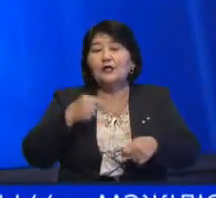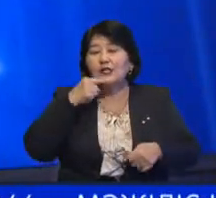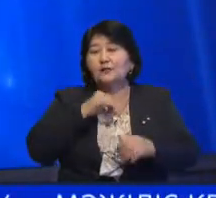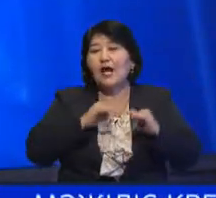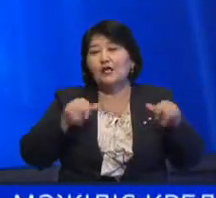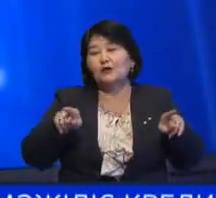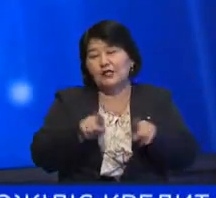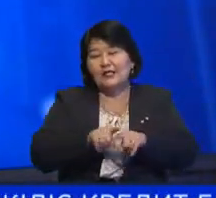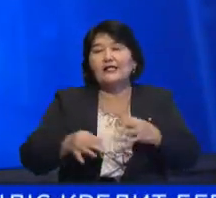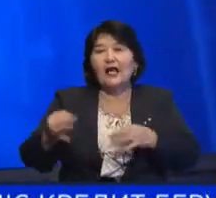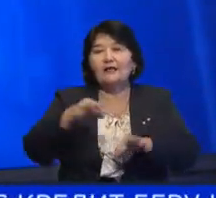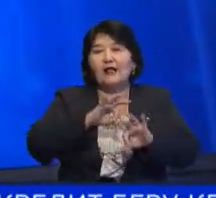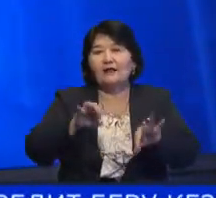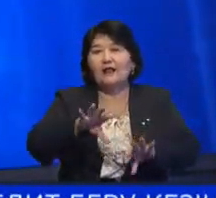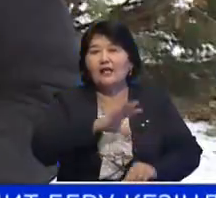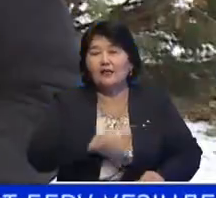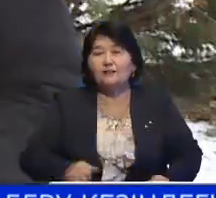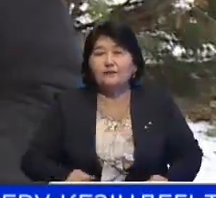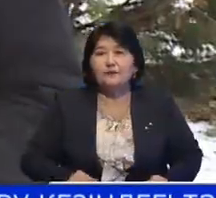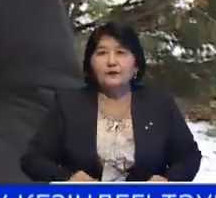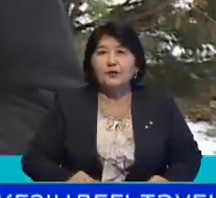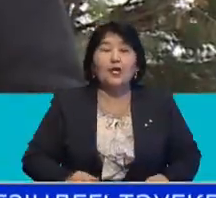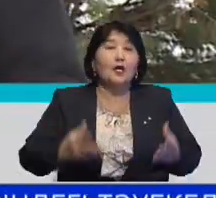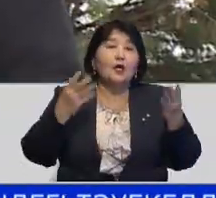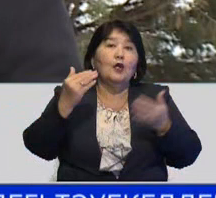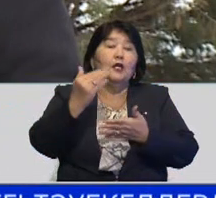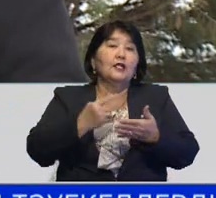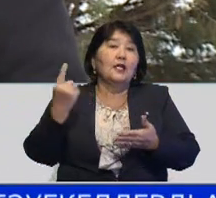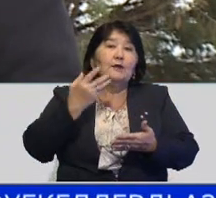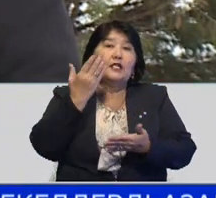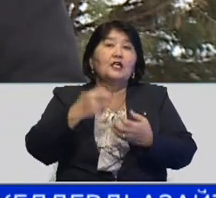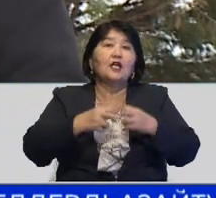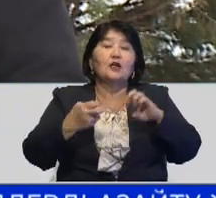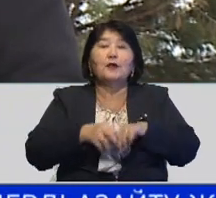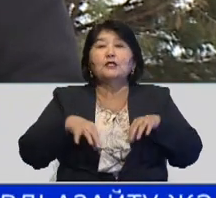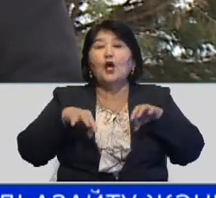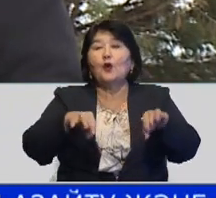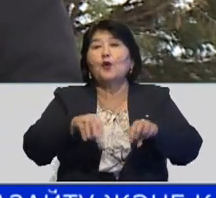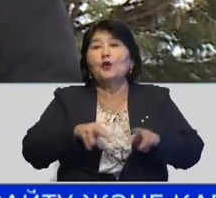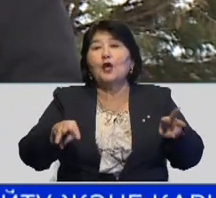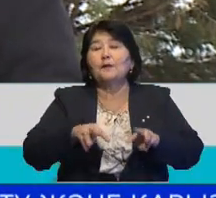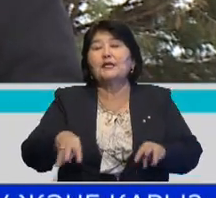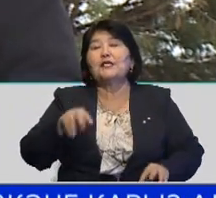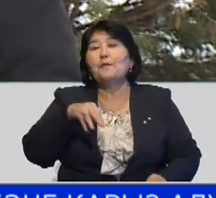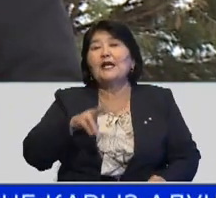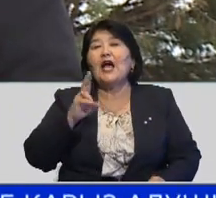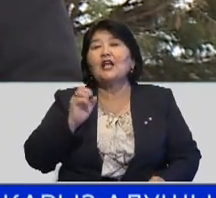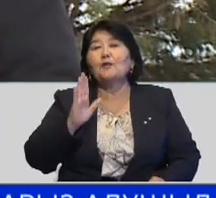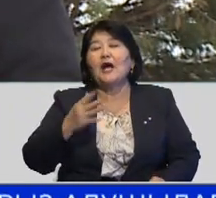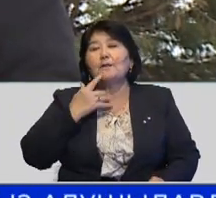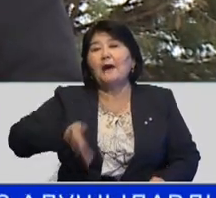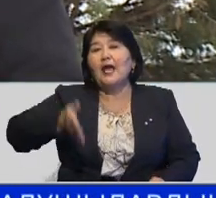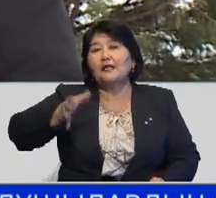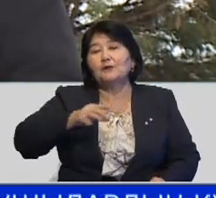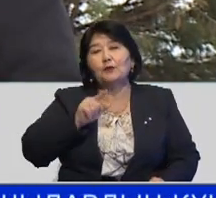арттыру жайы да талқыланды. Күн тәртібіндегі бірінші мәселе бойынша көлік министрі Марат Қарабаев баяндама жасады.